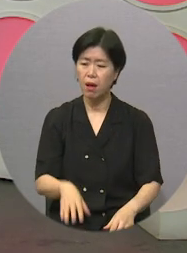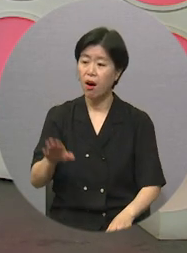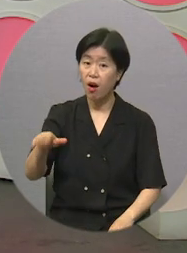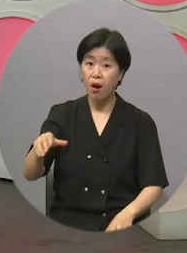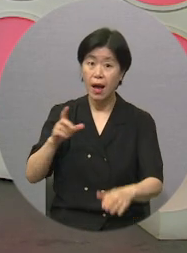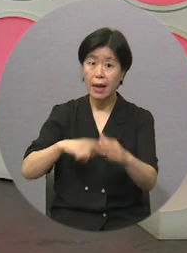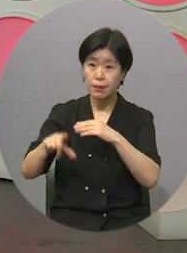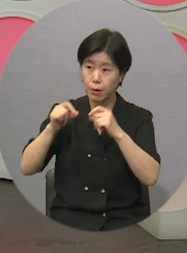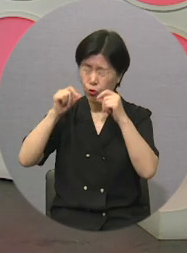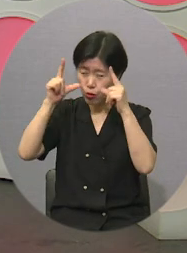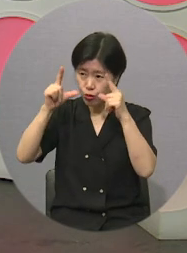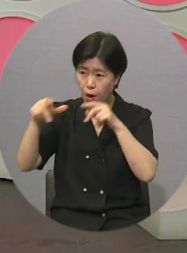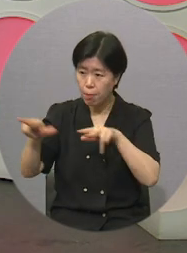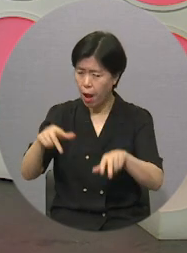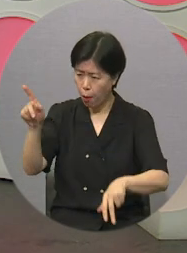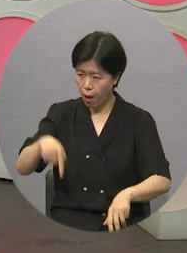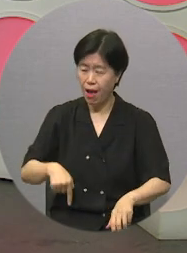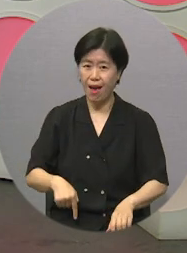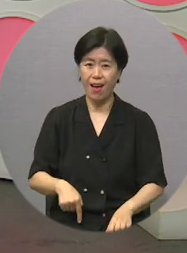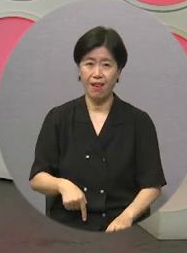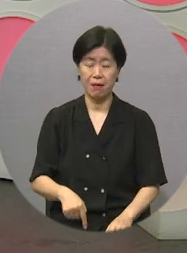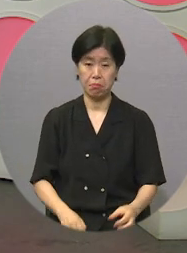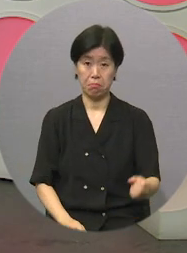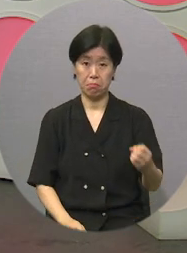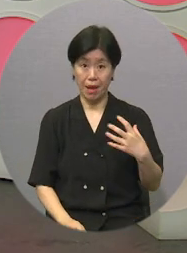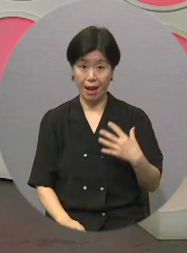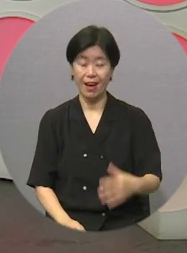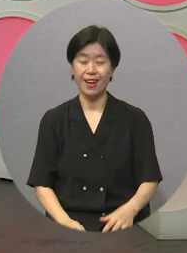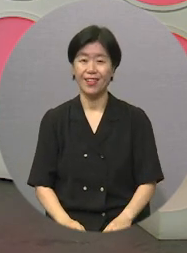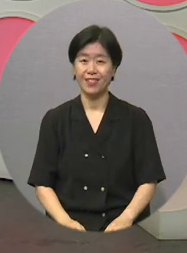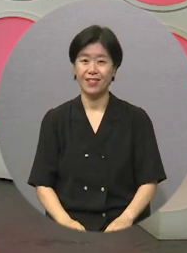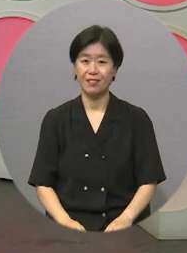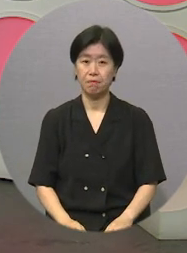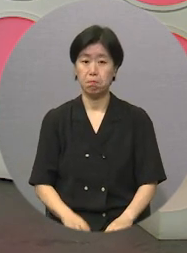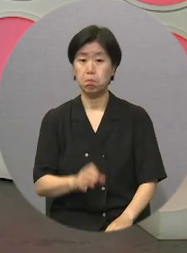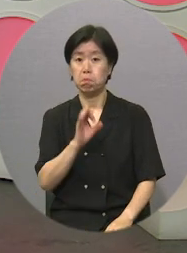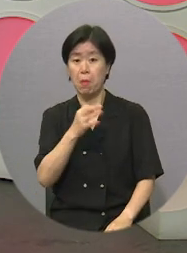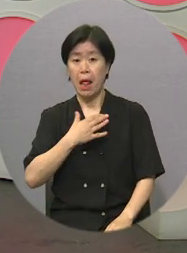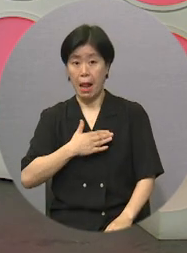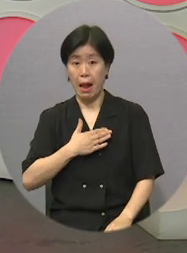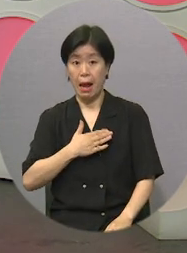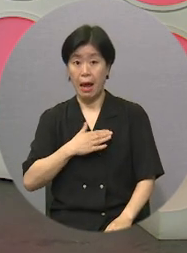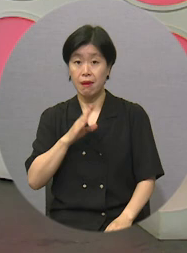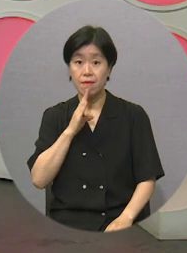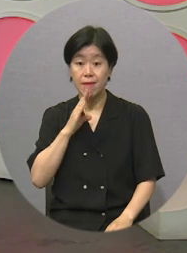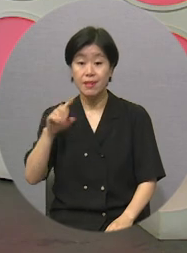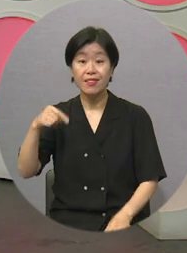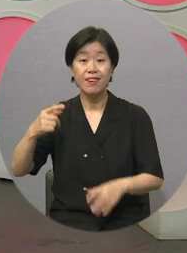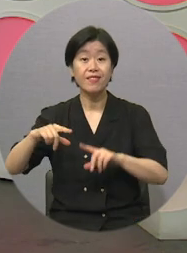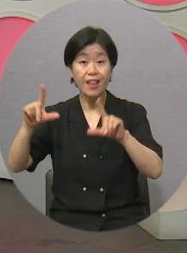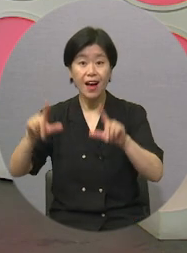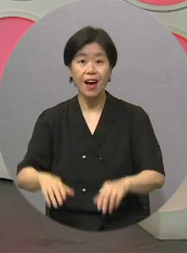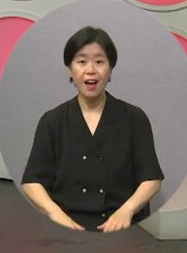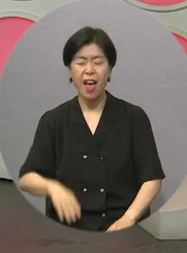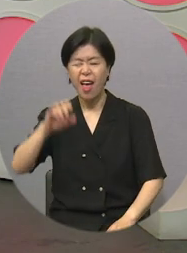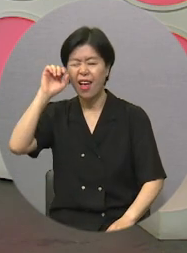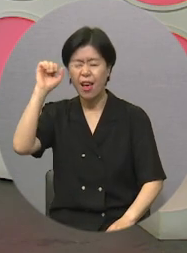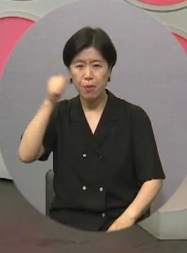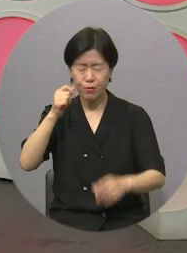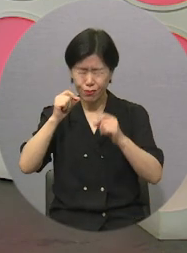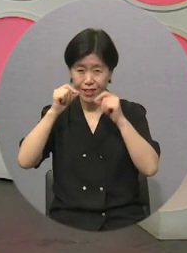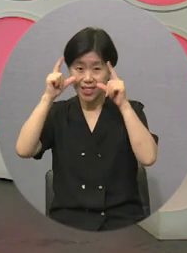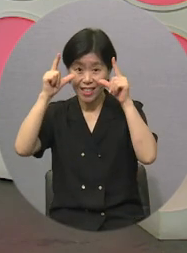일어나면 바로 와 라는 말씀을 하셨고, 저는 끝내 바로 다음날 꼭두